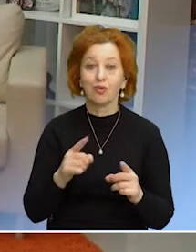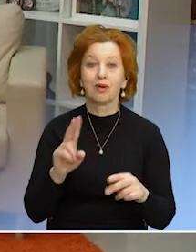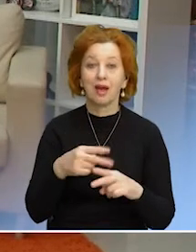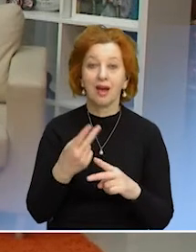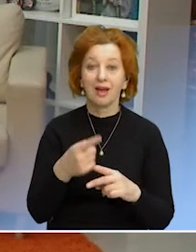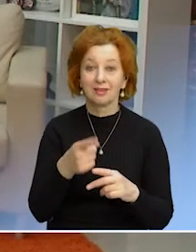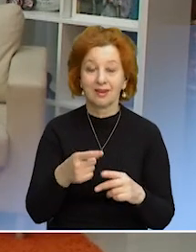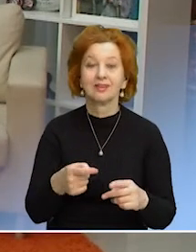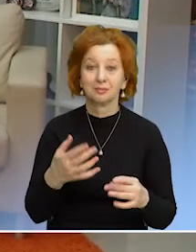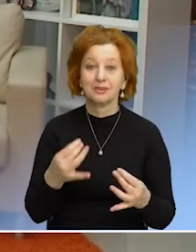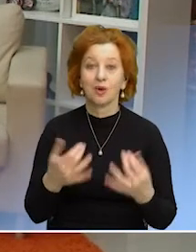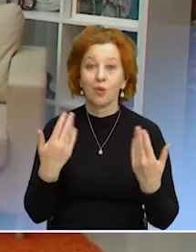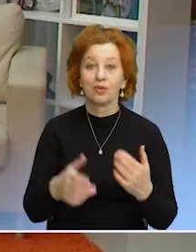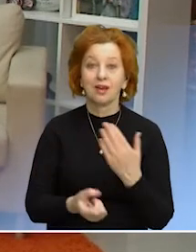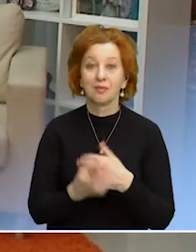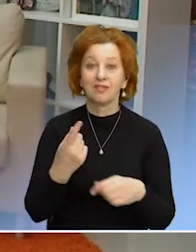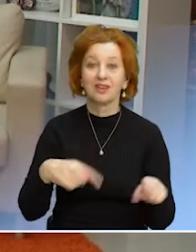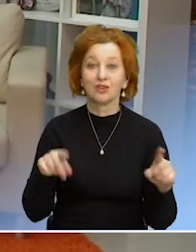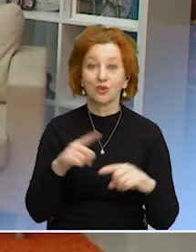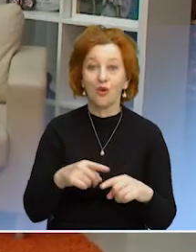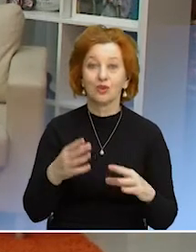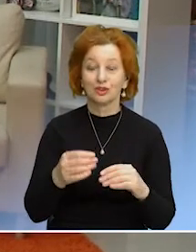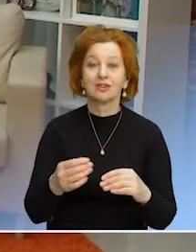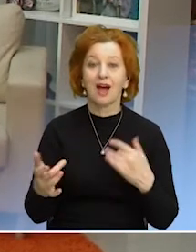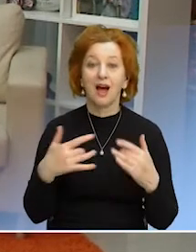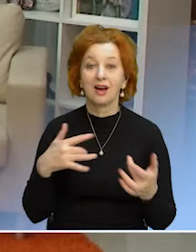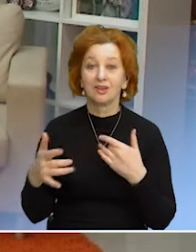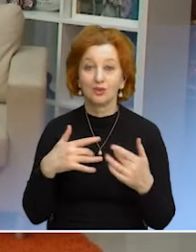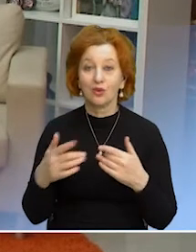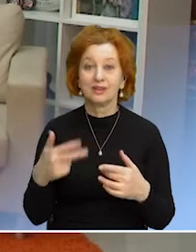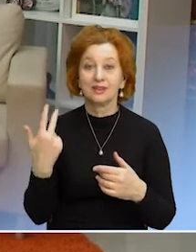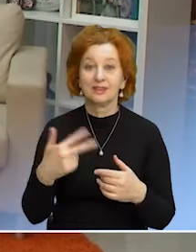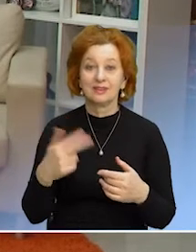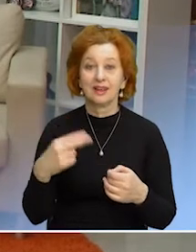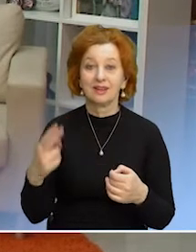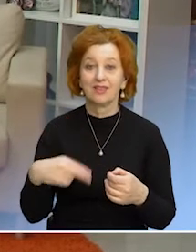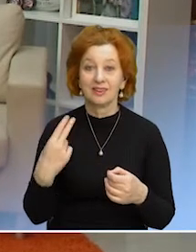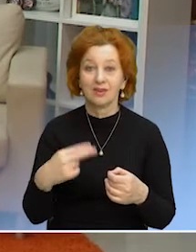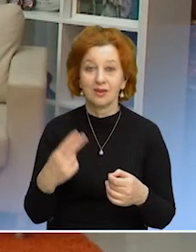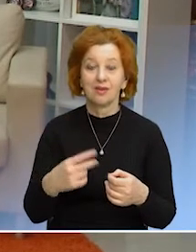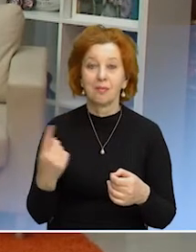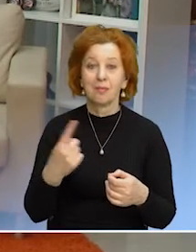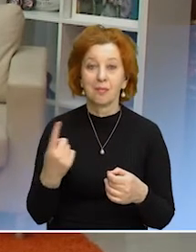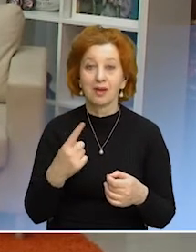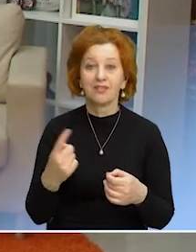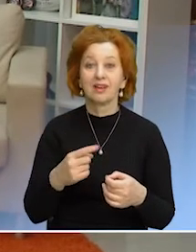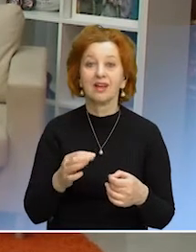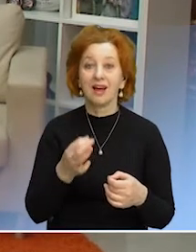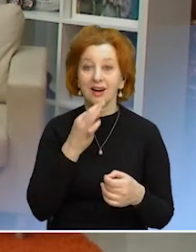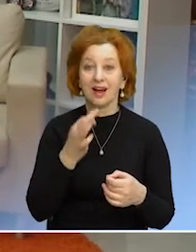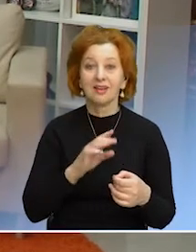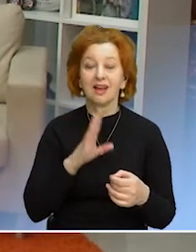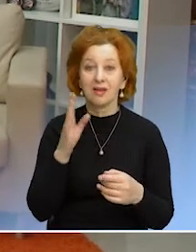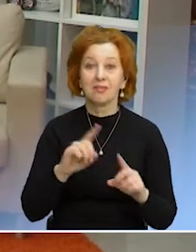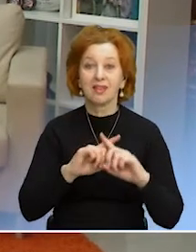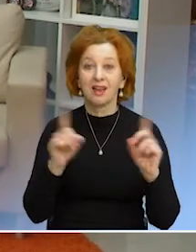этого изображал, держал, точнее. Еще у нас появятся тоже в каком-то смысле актеры, потому что 30 декабря эфир утреннего шоу «Ранняя